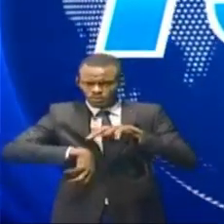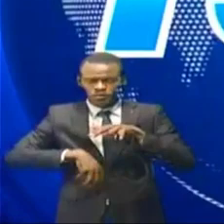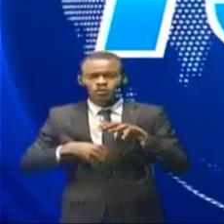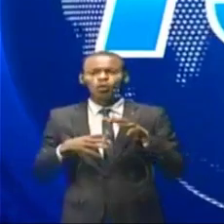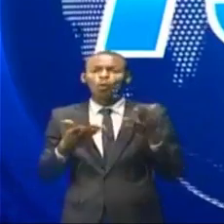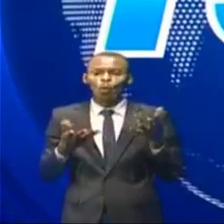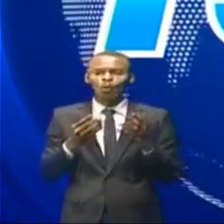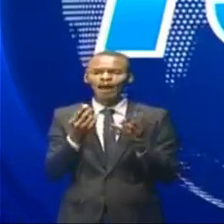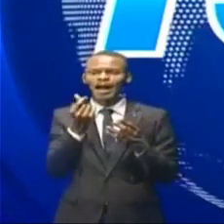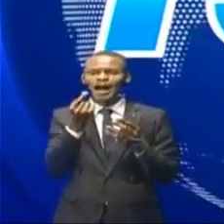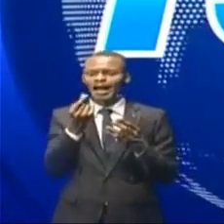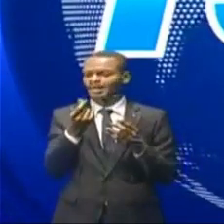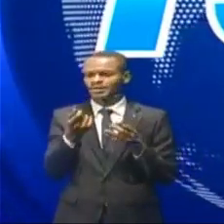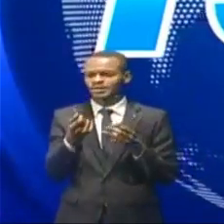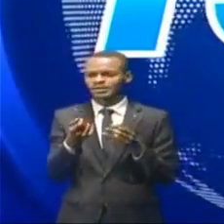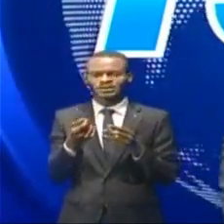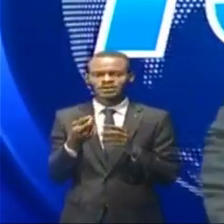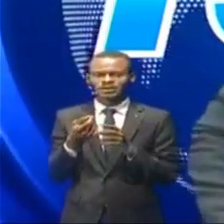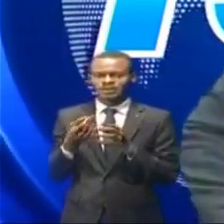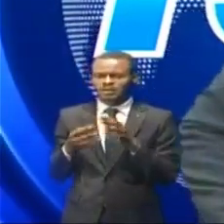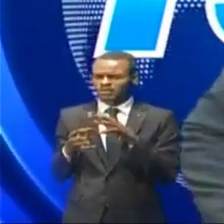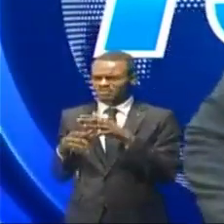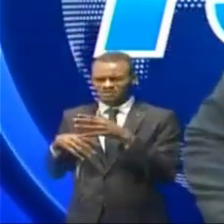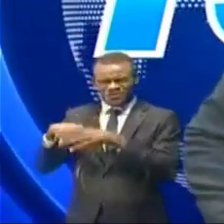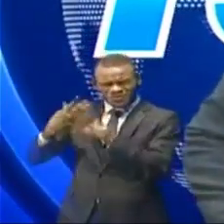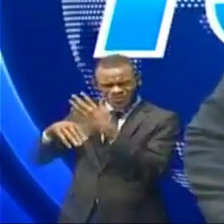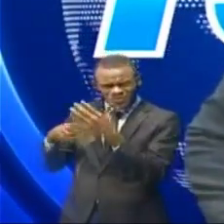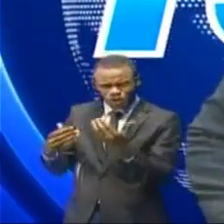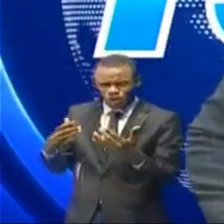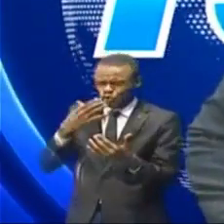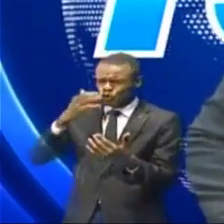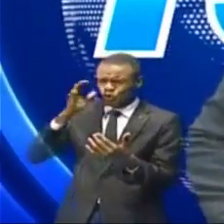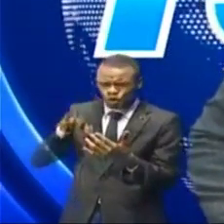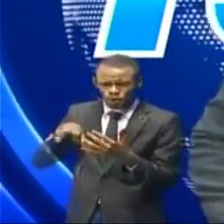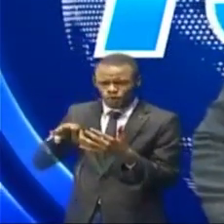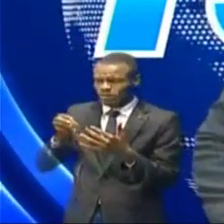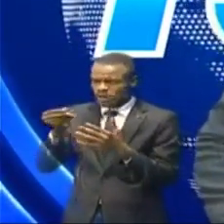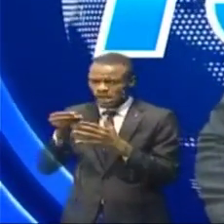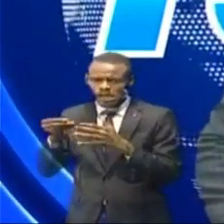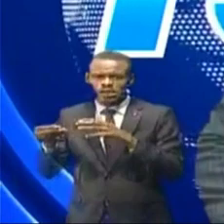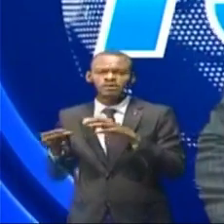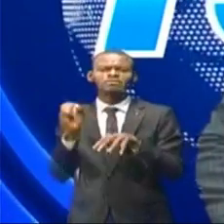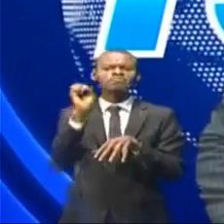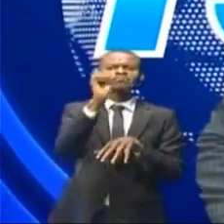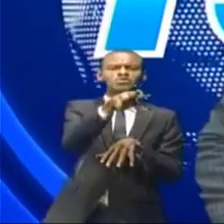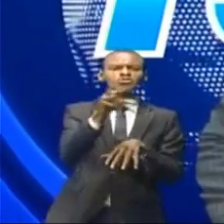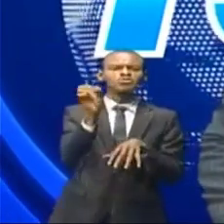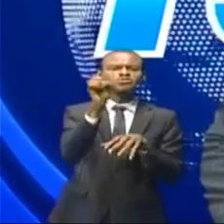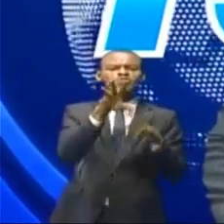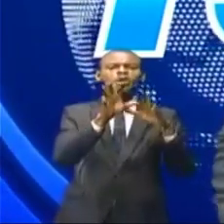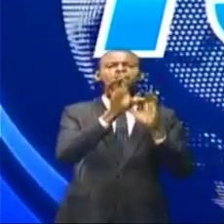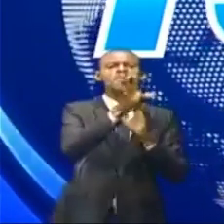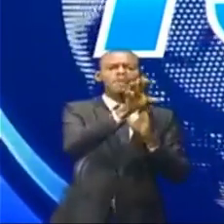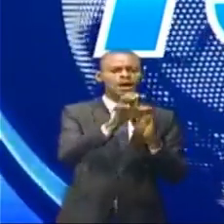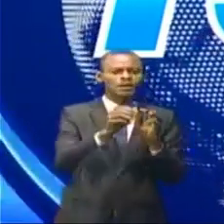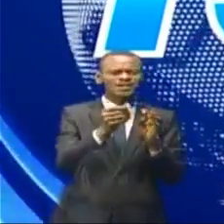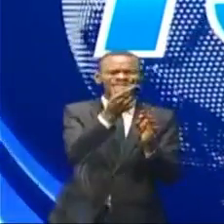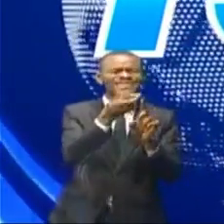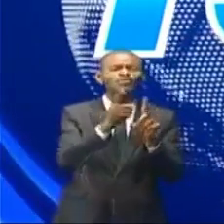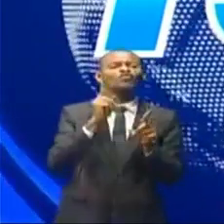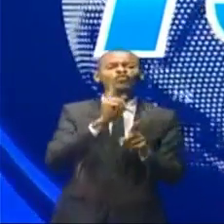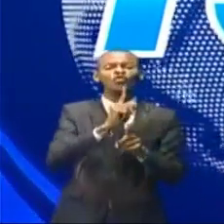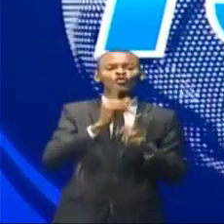la cellule nationale de renseignement financier organise un atelier de sensibilisation à Kolwezi sur la lutte contre